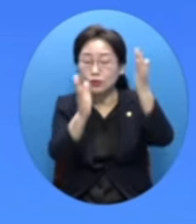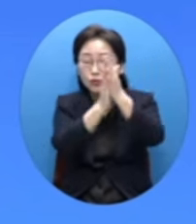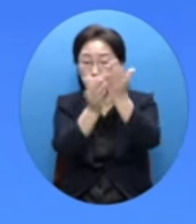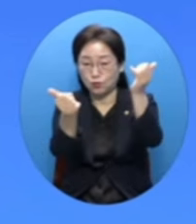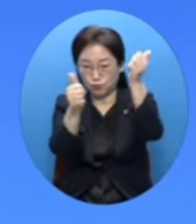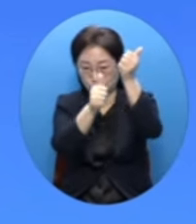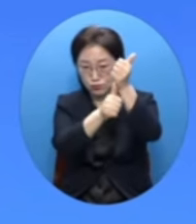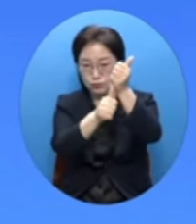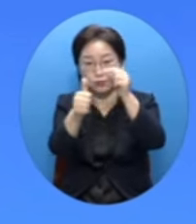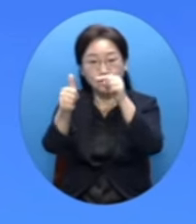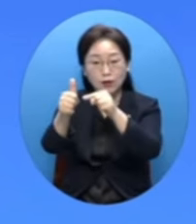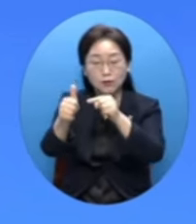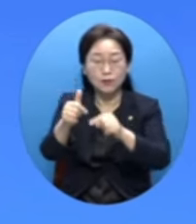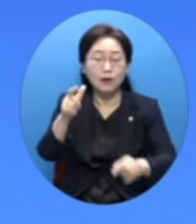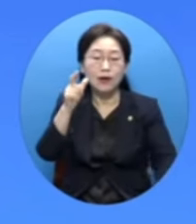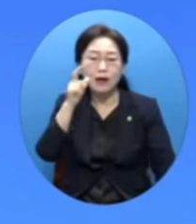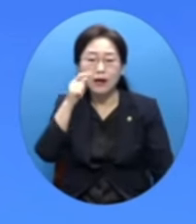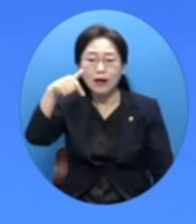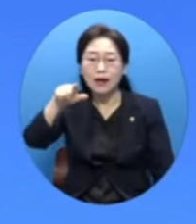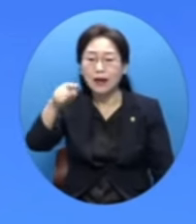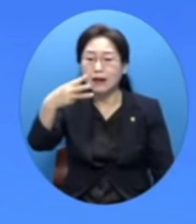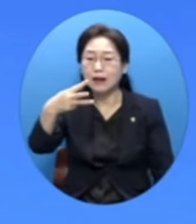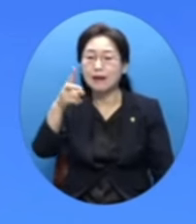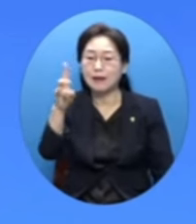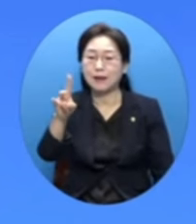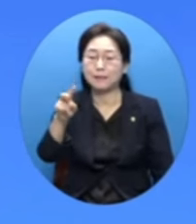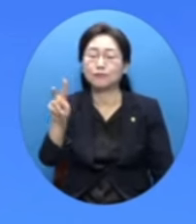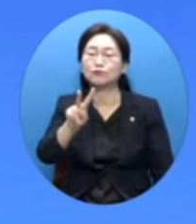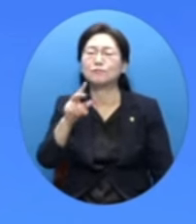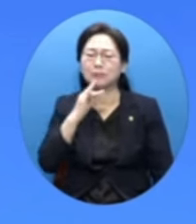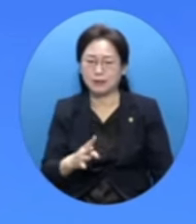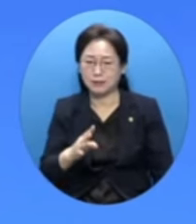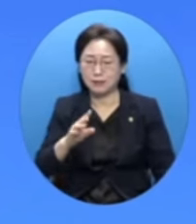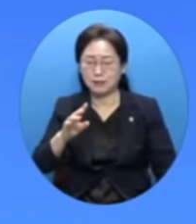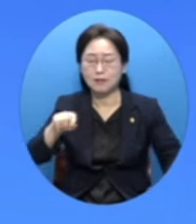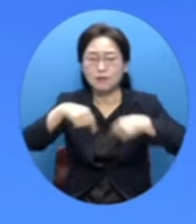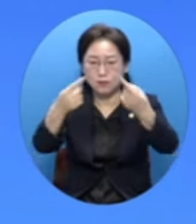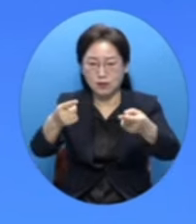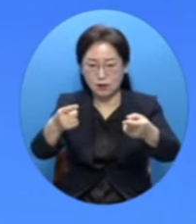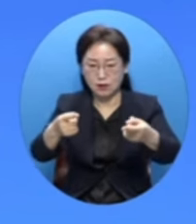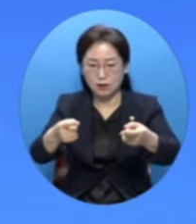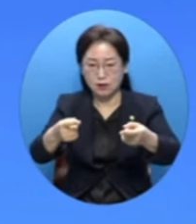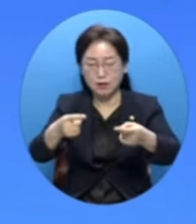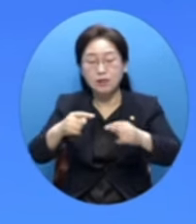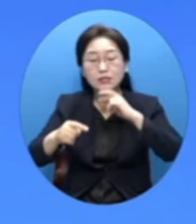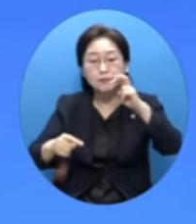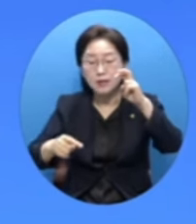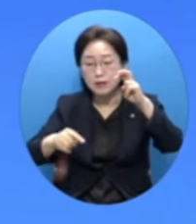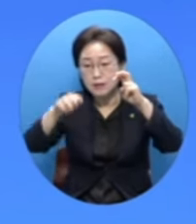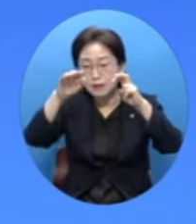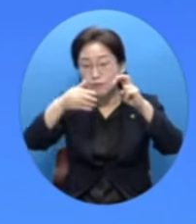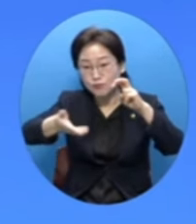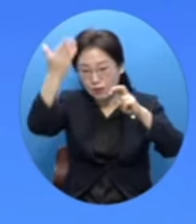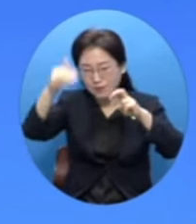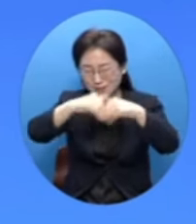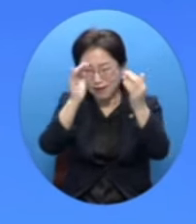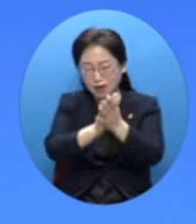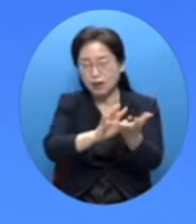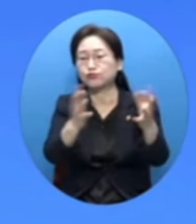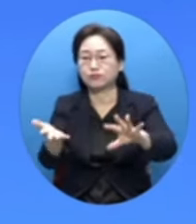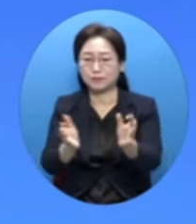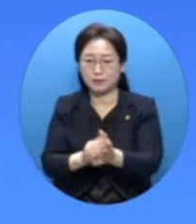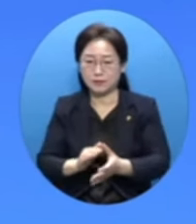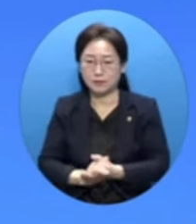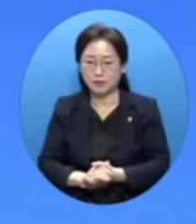가나안 땅에 들어가고 20세 이상의 모든 장정들이 다 광야에서 죽었습니다. 그들이